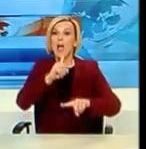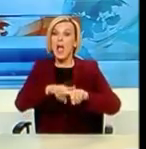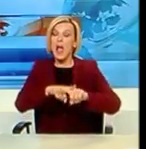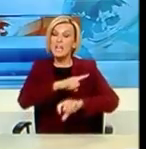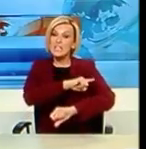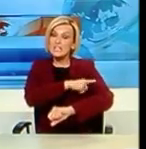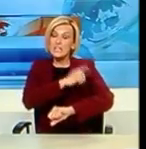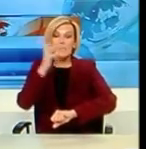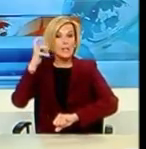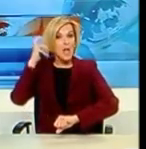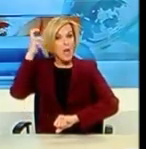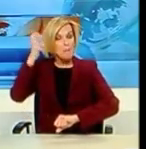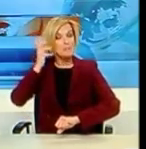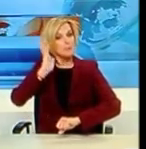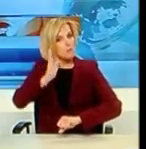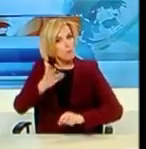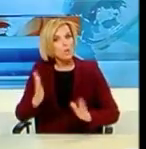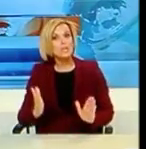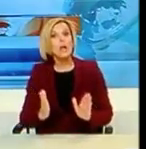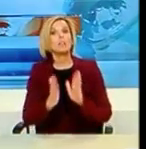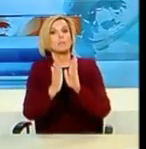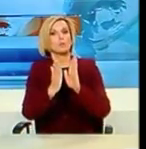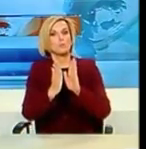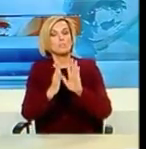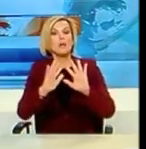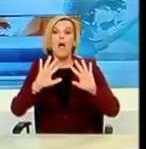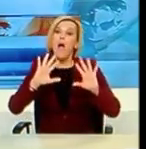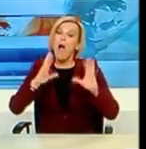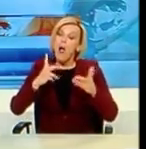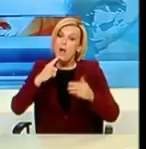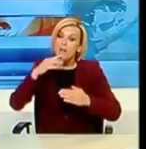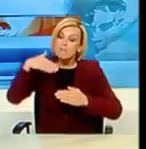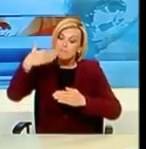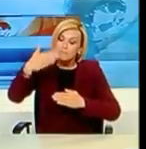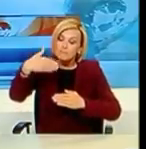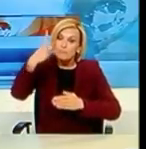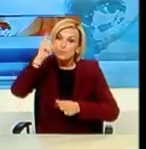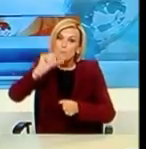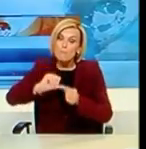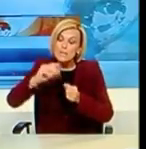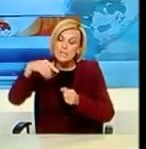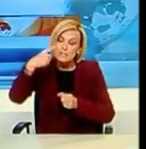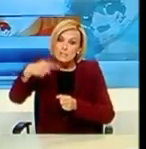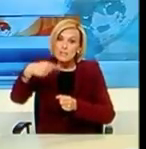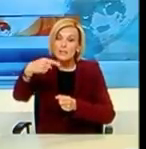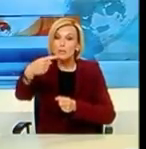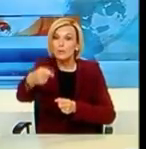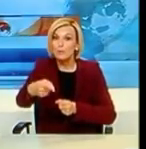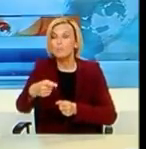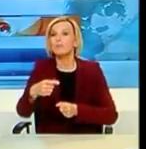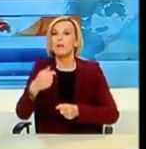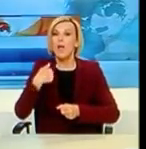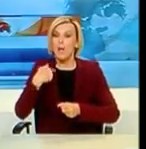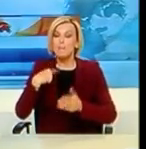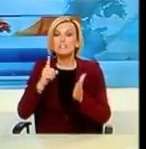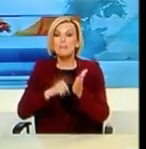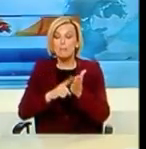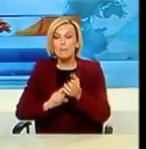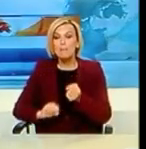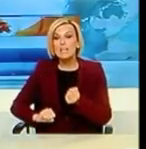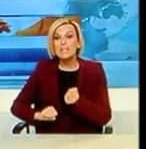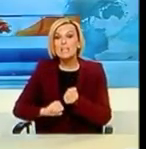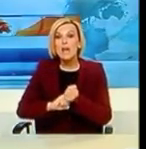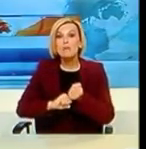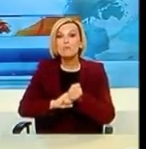αναμέναμε. Αλλά για τους επόμενους μήνες δεν θα υπάρξει καμία μαγική λύση. Θα στηριχθούμε στις δυνάμεις του